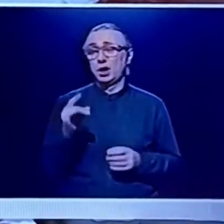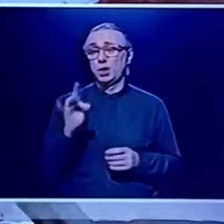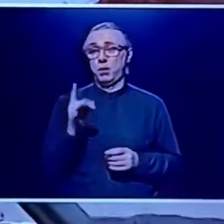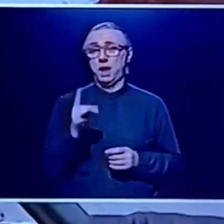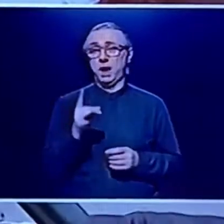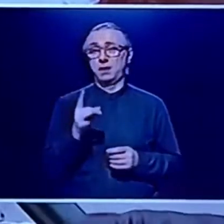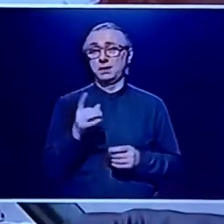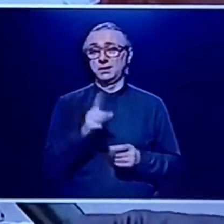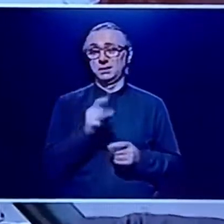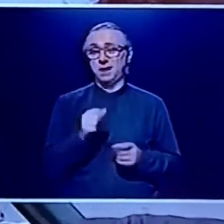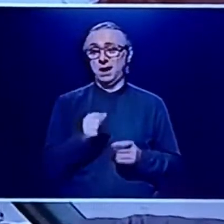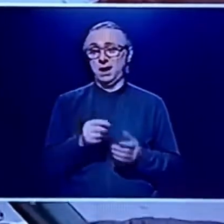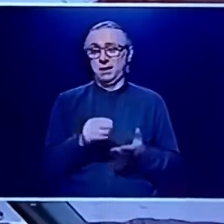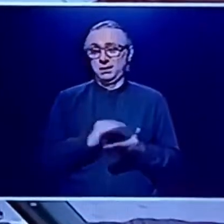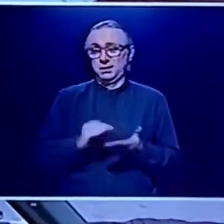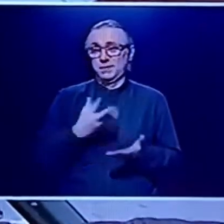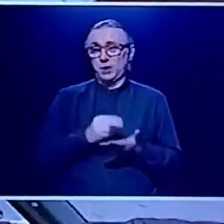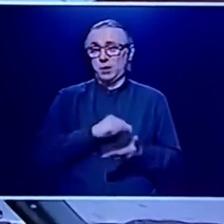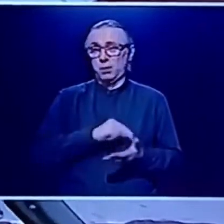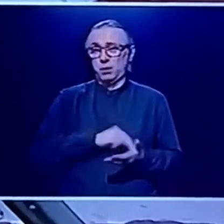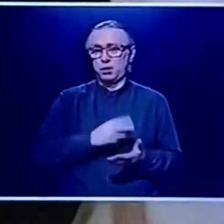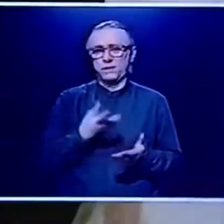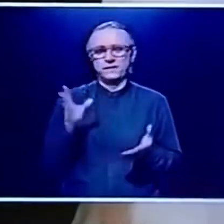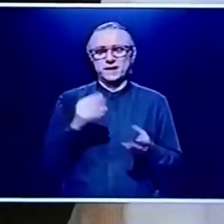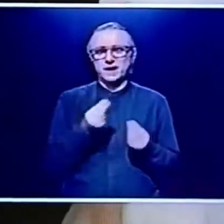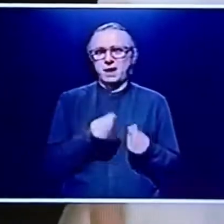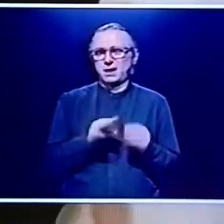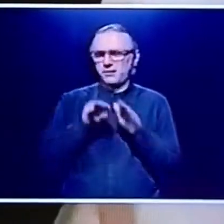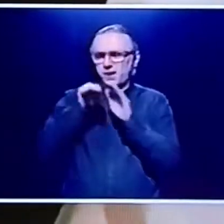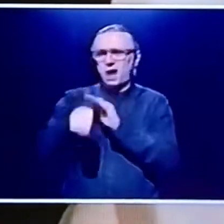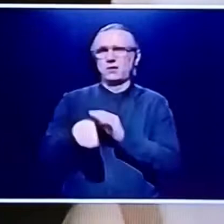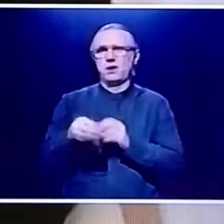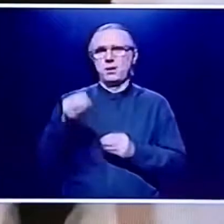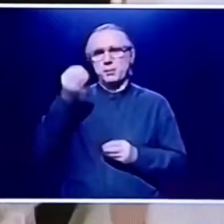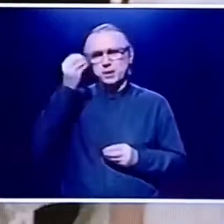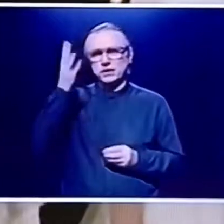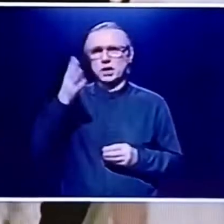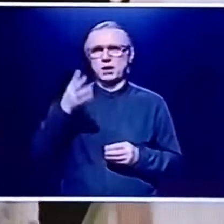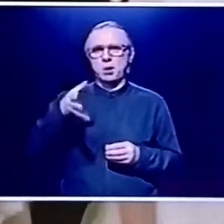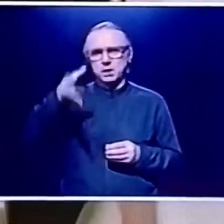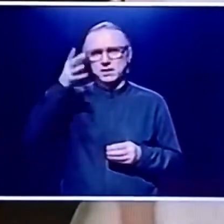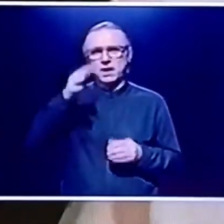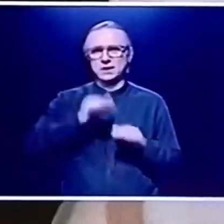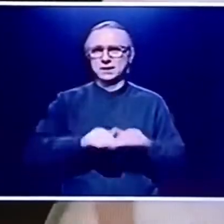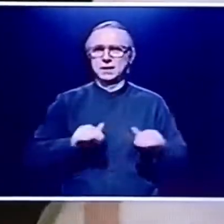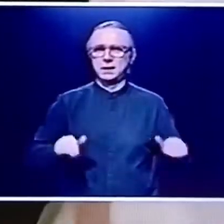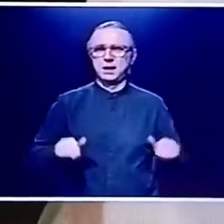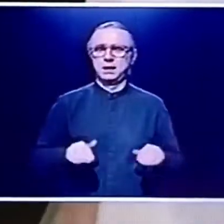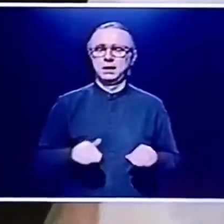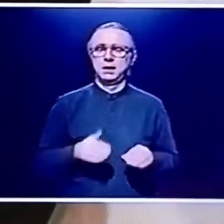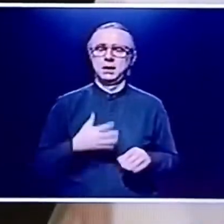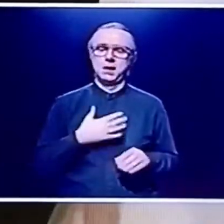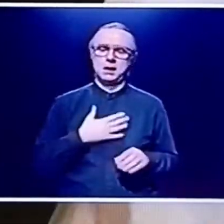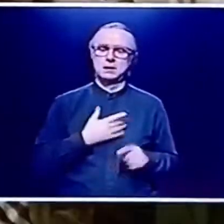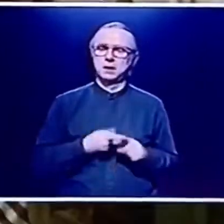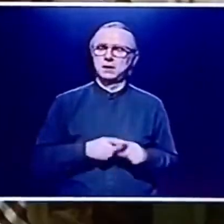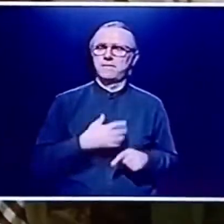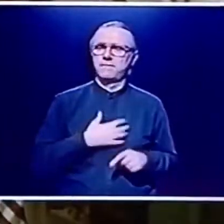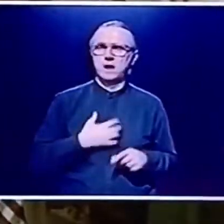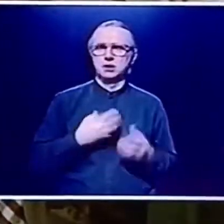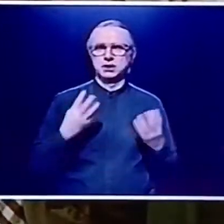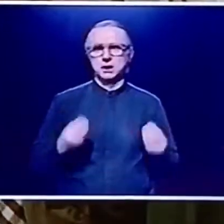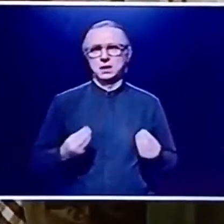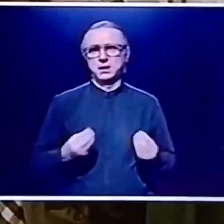вкладывал именно в просвещение и образование детей. Поэтому, конечно, для нас сегодня очень важный день, и мы хотим, чтобы это было